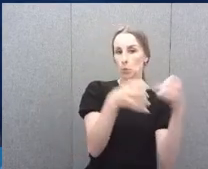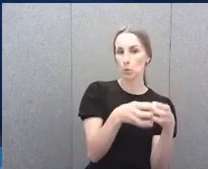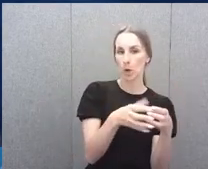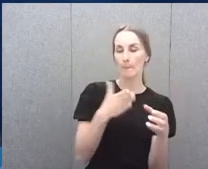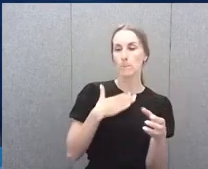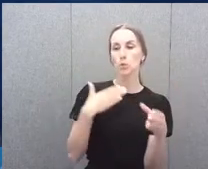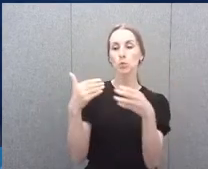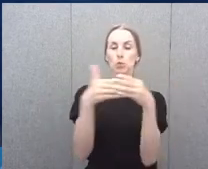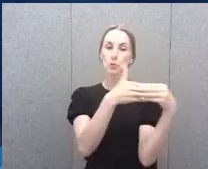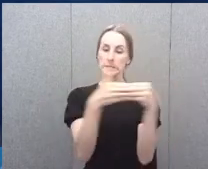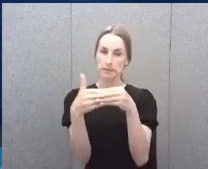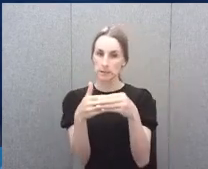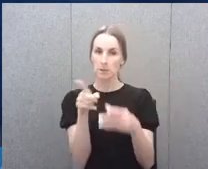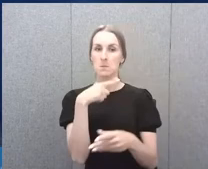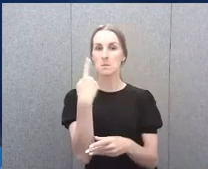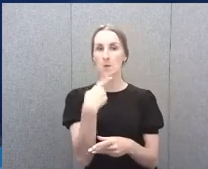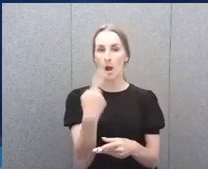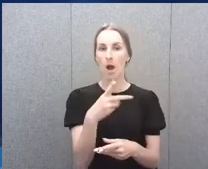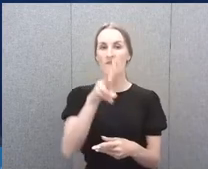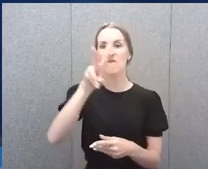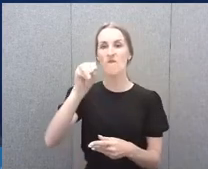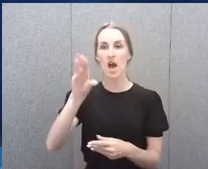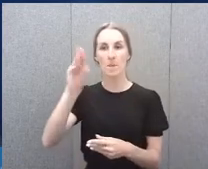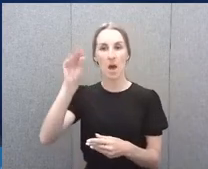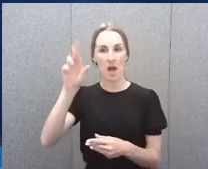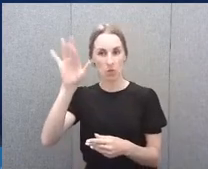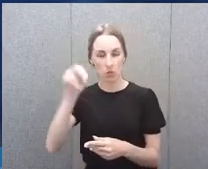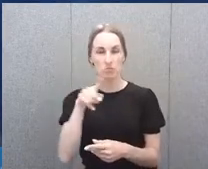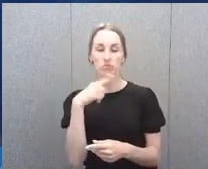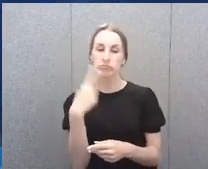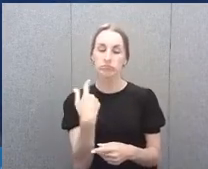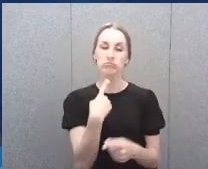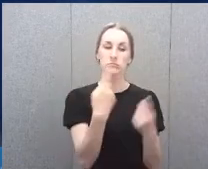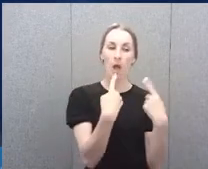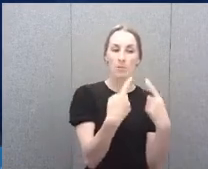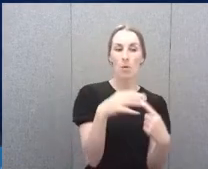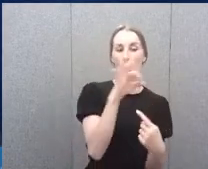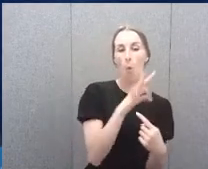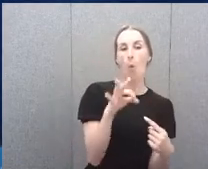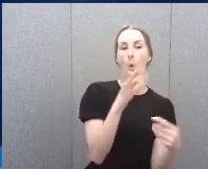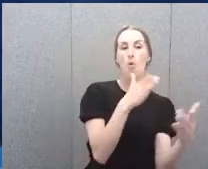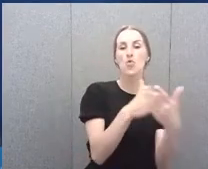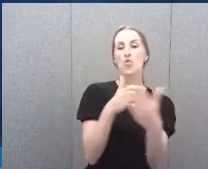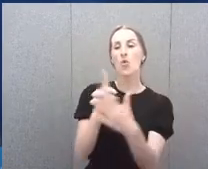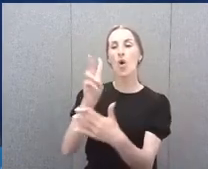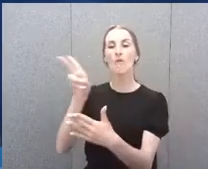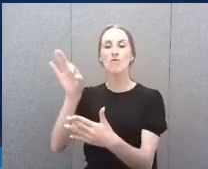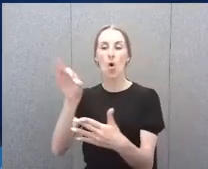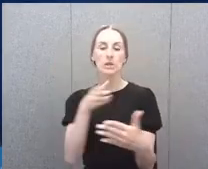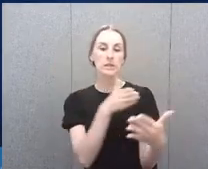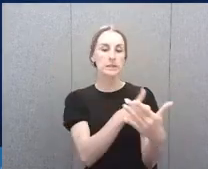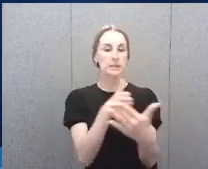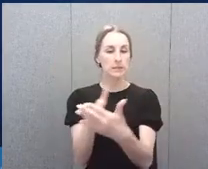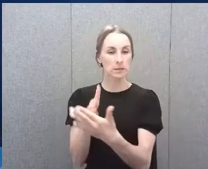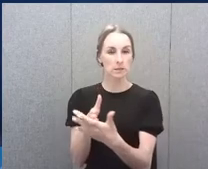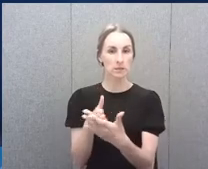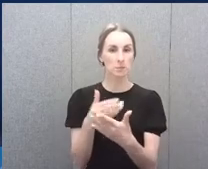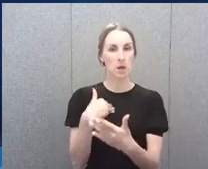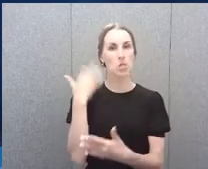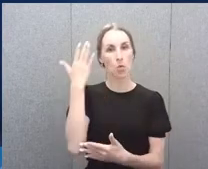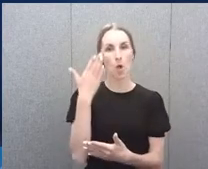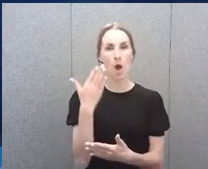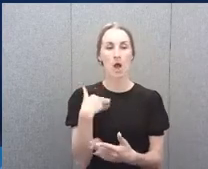свое мнение, мнение нашего лидера Манфреда Вебера. Но когда мы говорим про квоты, мы можем иметь разные